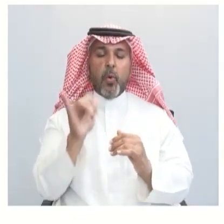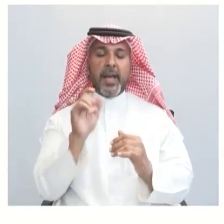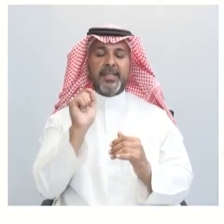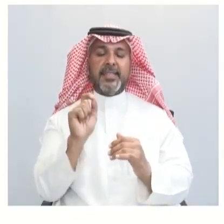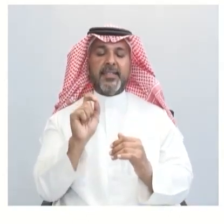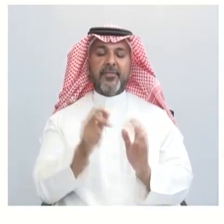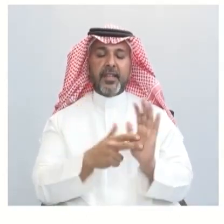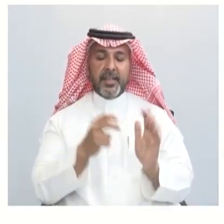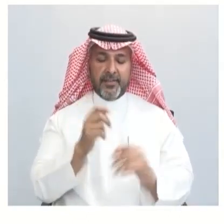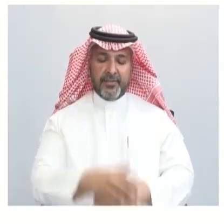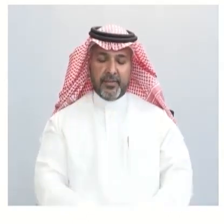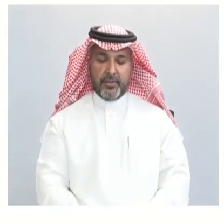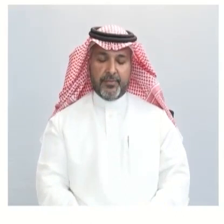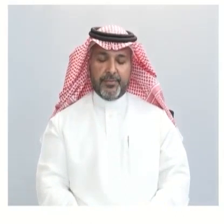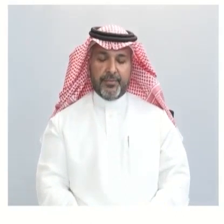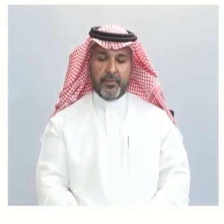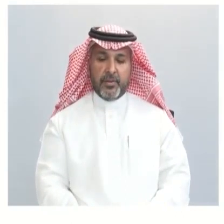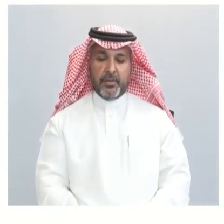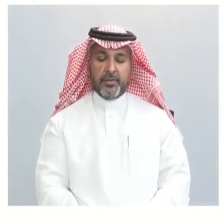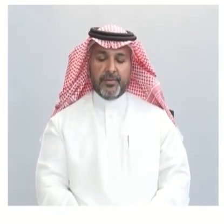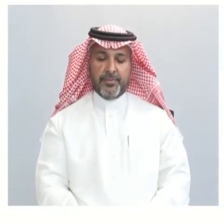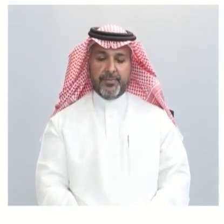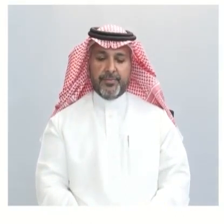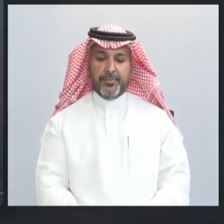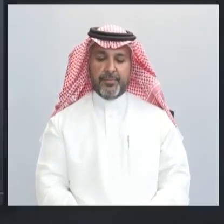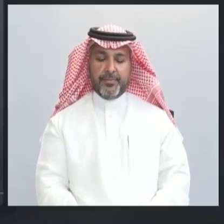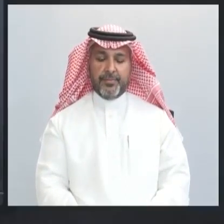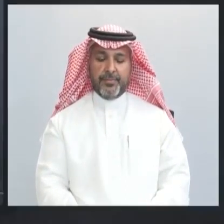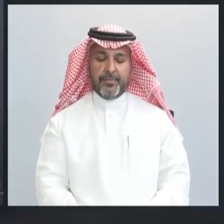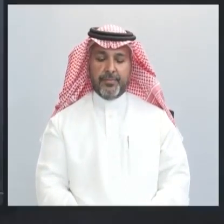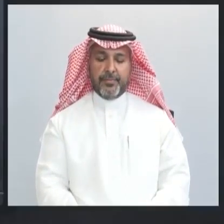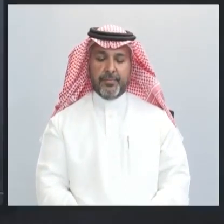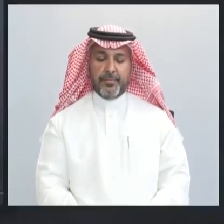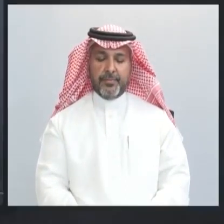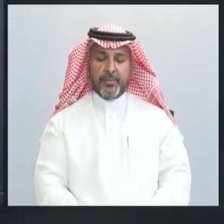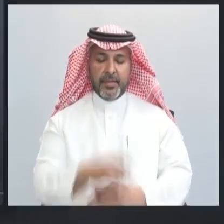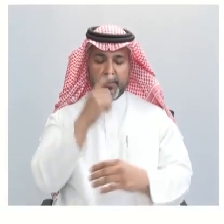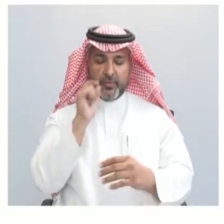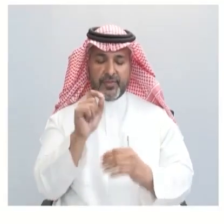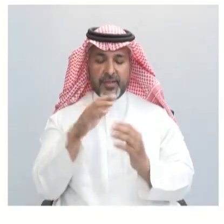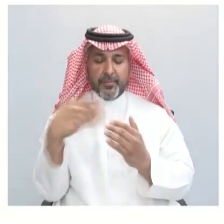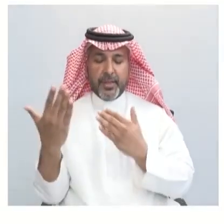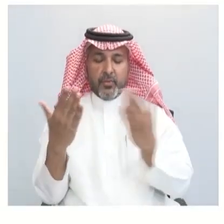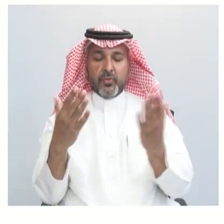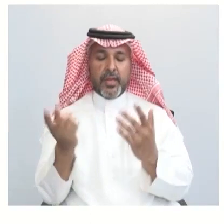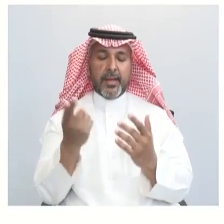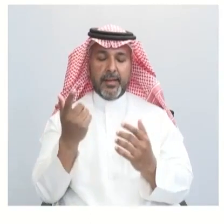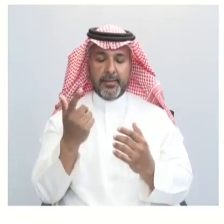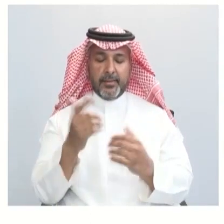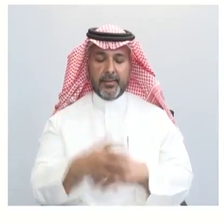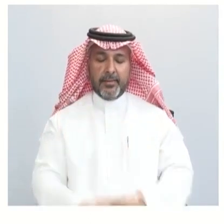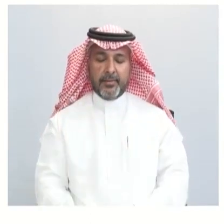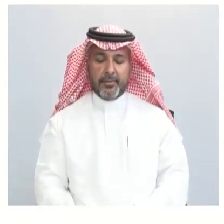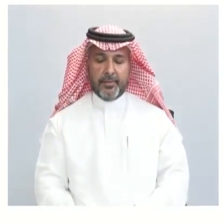معنات ناخذ قيم على يمين الصفر وقيم على يسار الصفر طبعا هنا